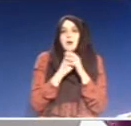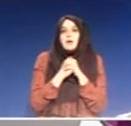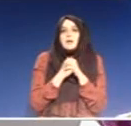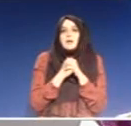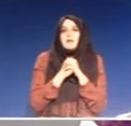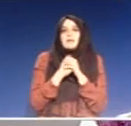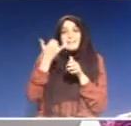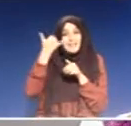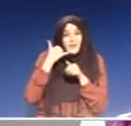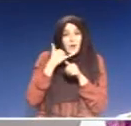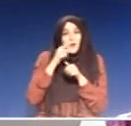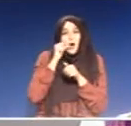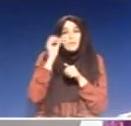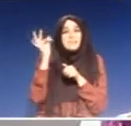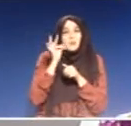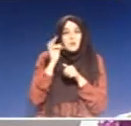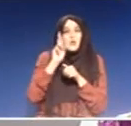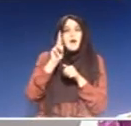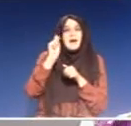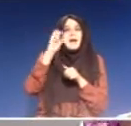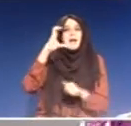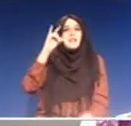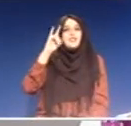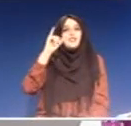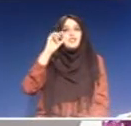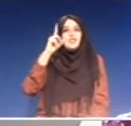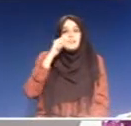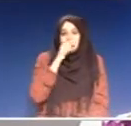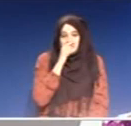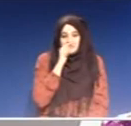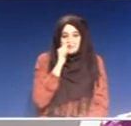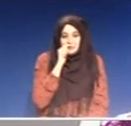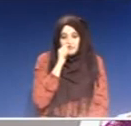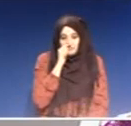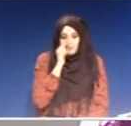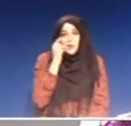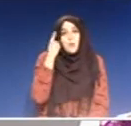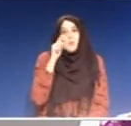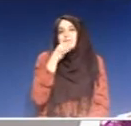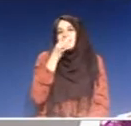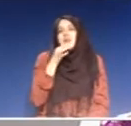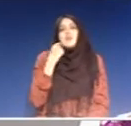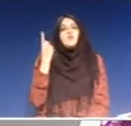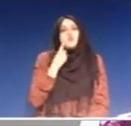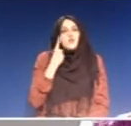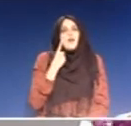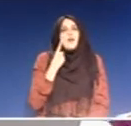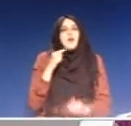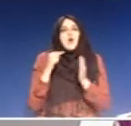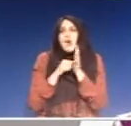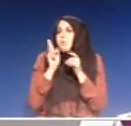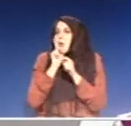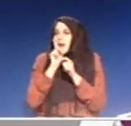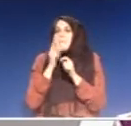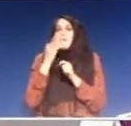مداخلة سيد رشيد من تيزي وزو يقول رجوع إلى أهل الخير والحكمة